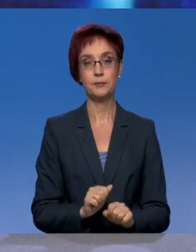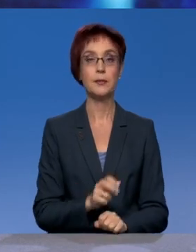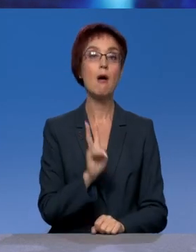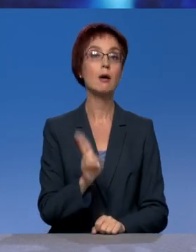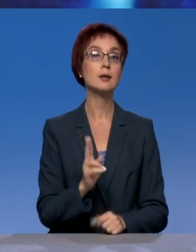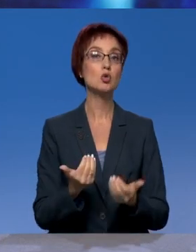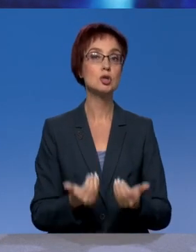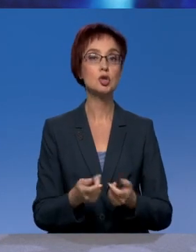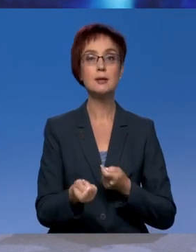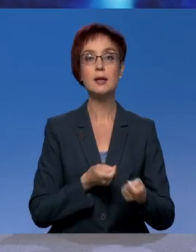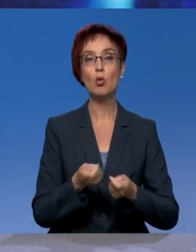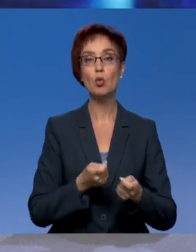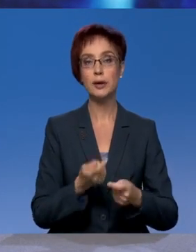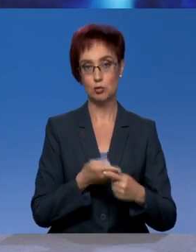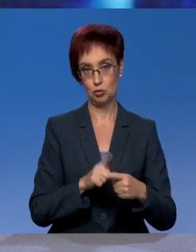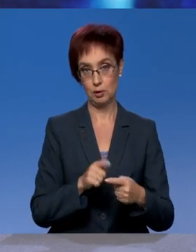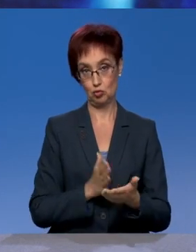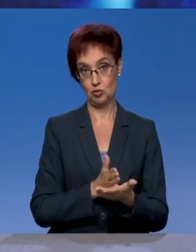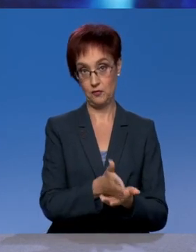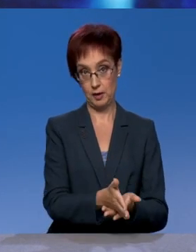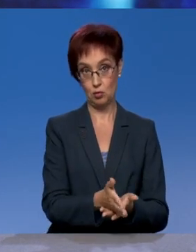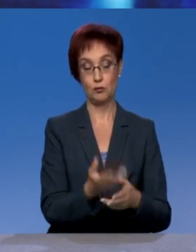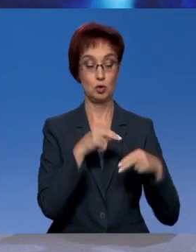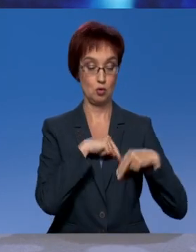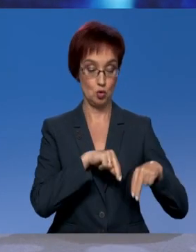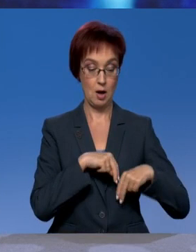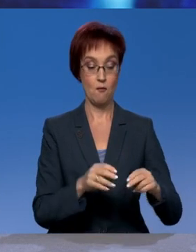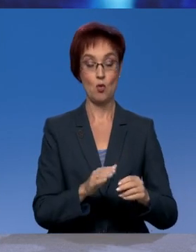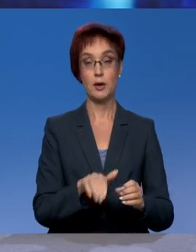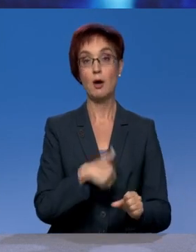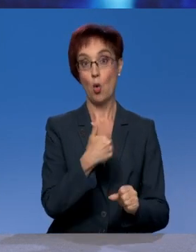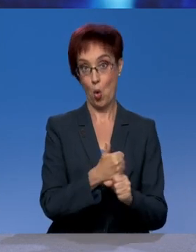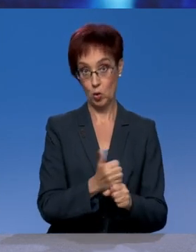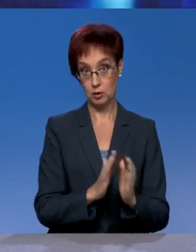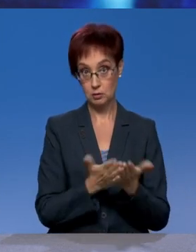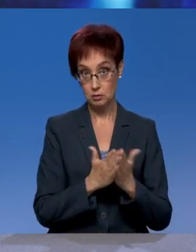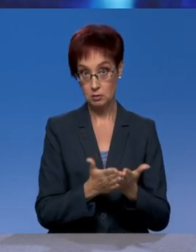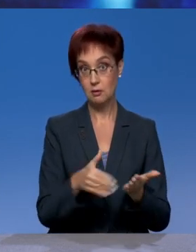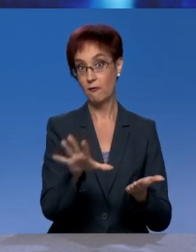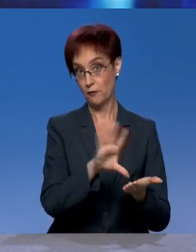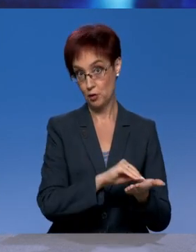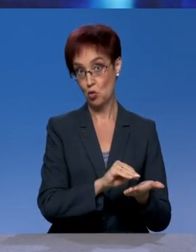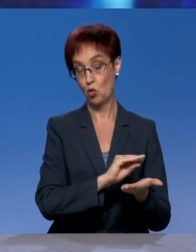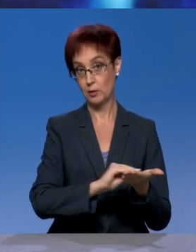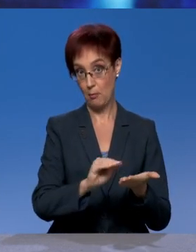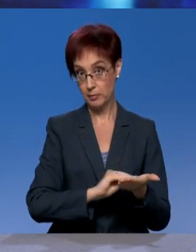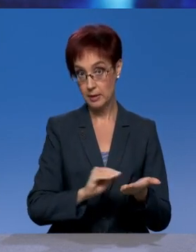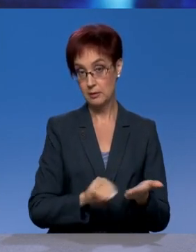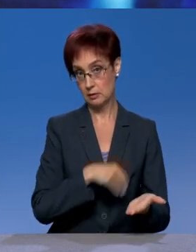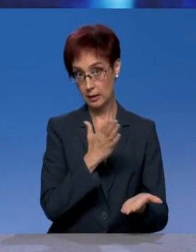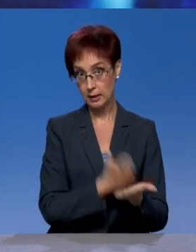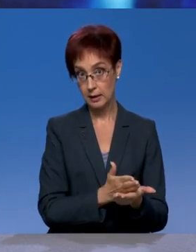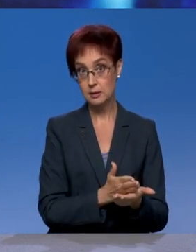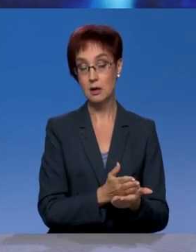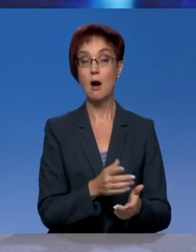сферу? То есть, мы уже проговорили, да, в Трудовом кодексе все написано, все есть, и тем не менее... Регулируют сами отношения работодателя